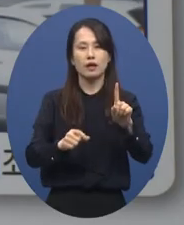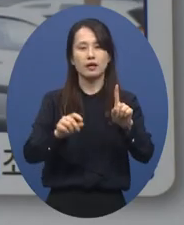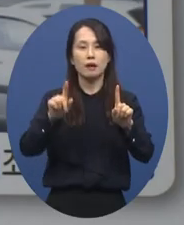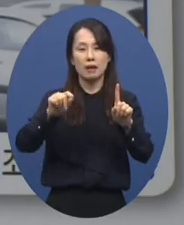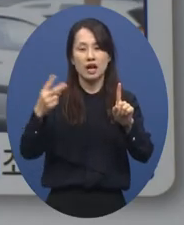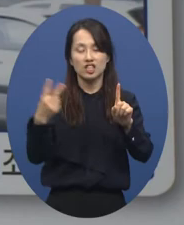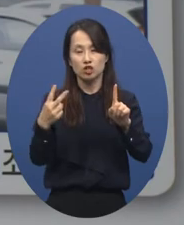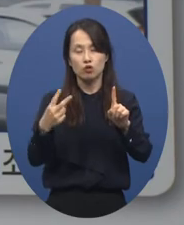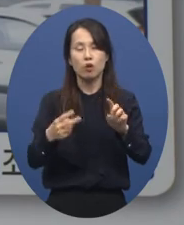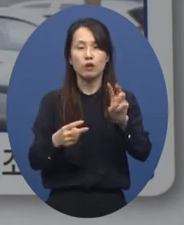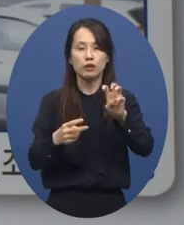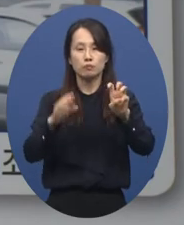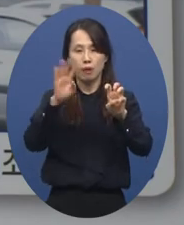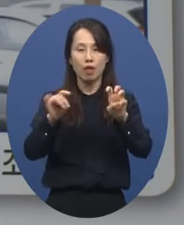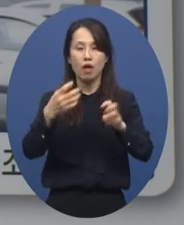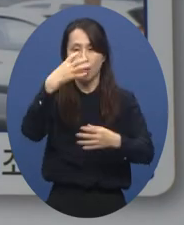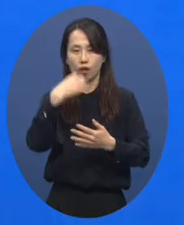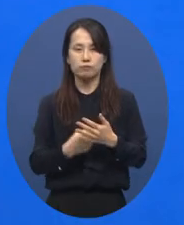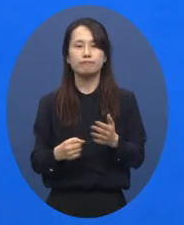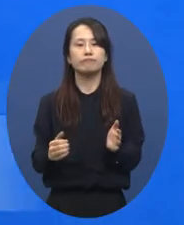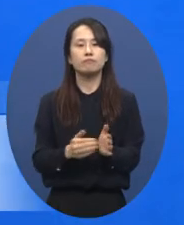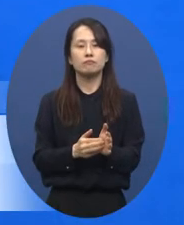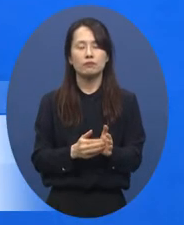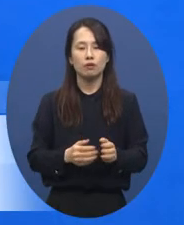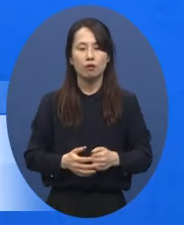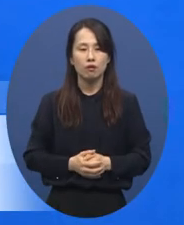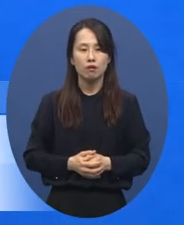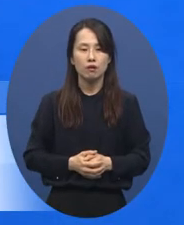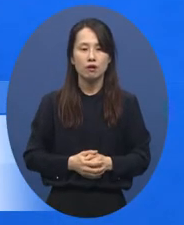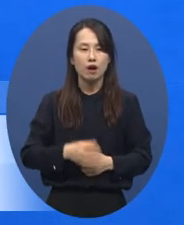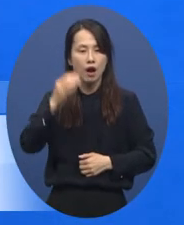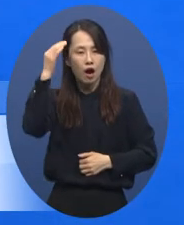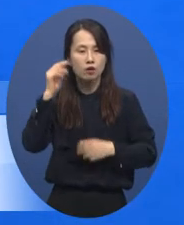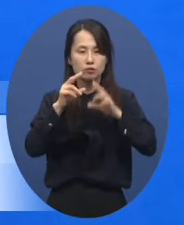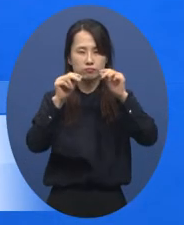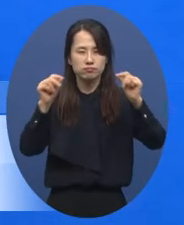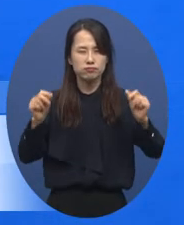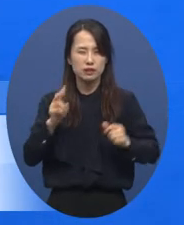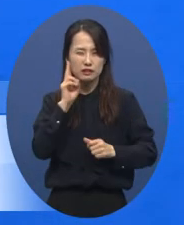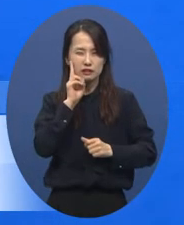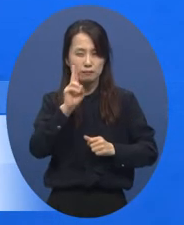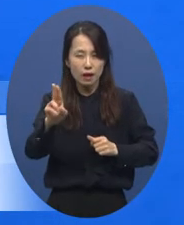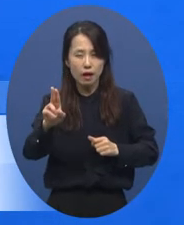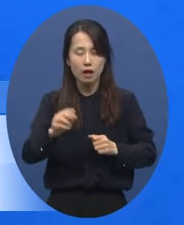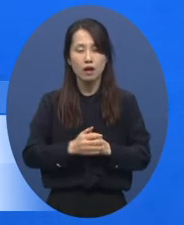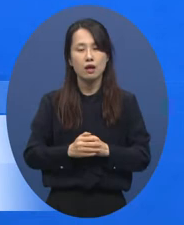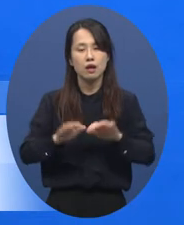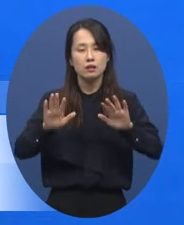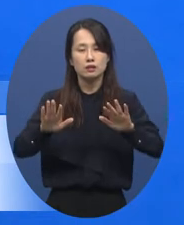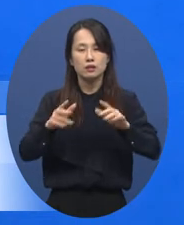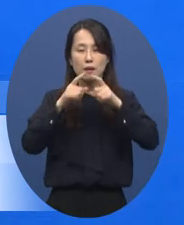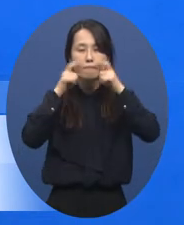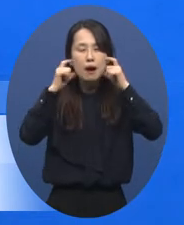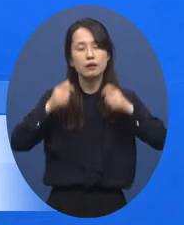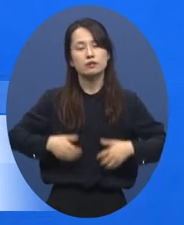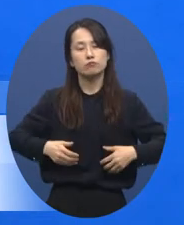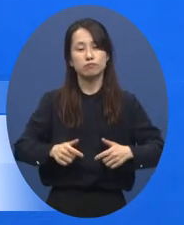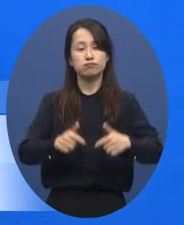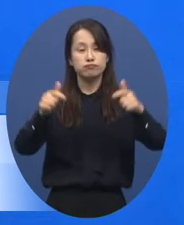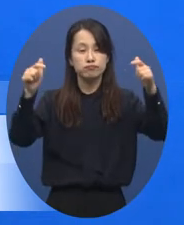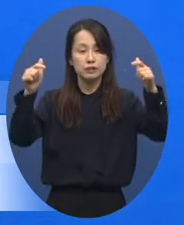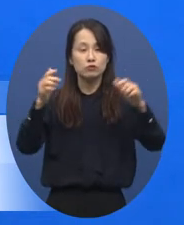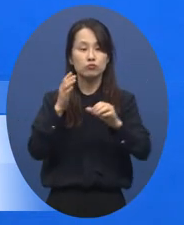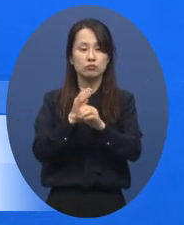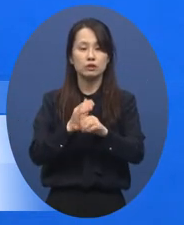30배 넘는 폭리를 취한 곳도 있었습니다. 우리나라의 미세먼지가 심해지면서 그 수요가 급증을 하게